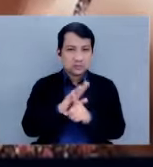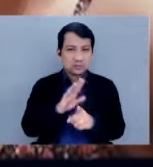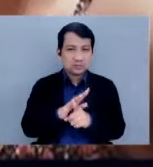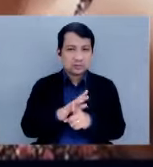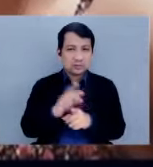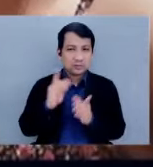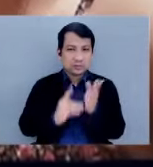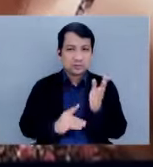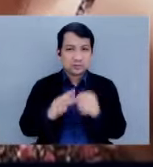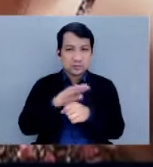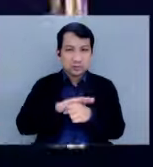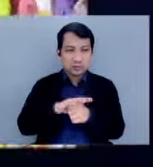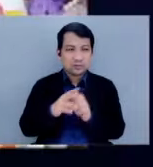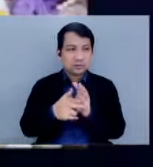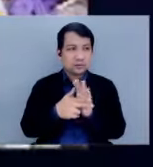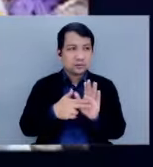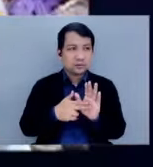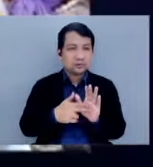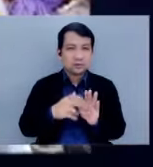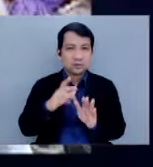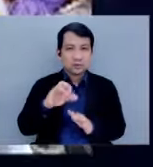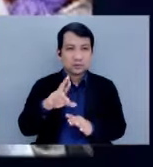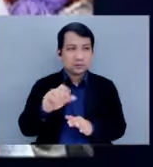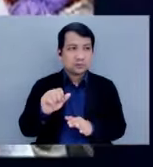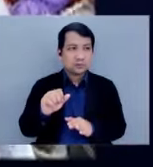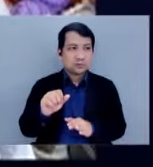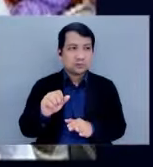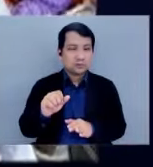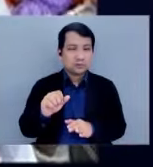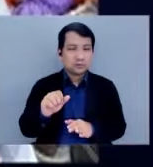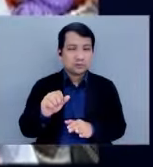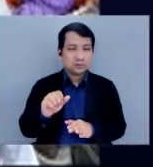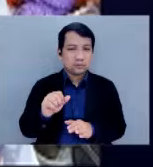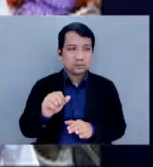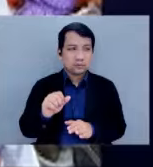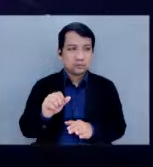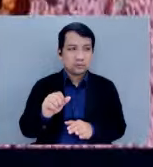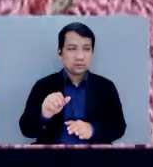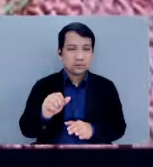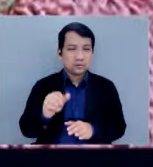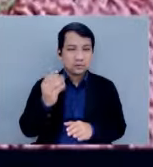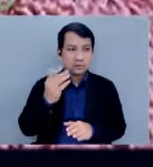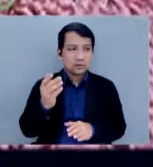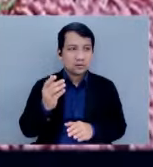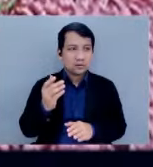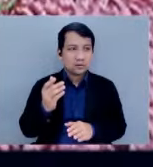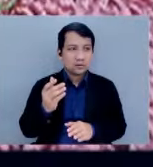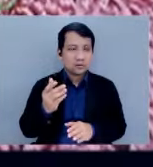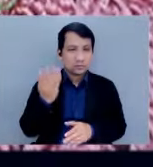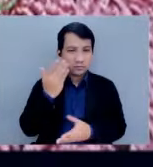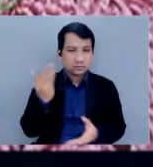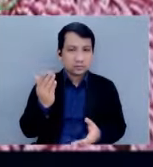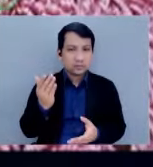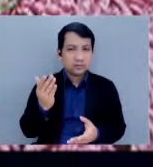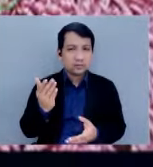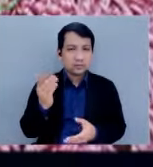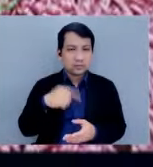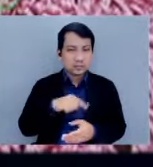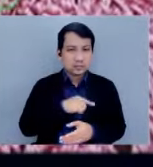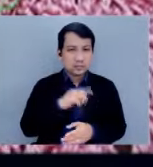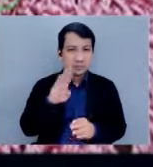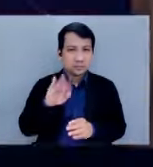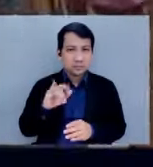local brand na Cora and Cecilia. Shinare pa nila online habang ginagawa nila ang outfit na sinuot ng Beanie sa isa